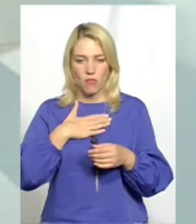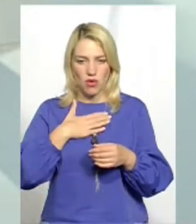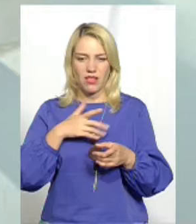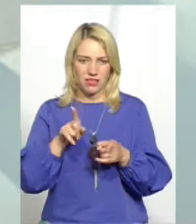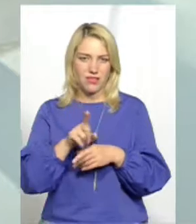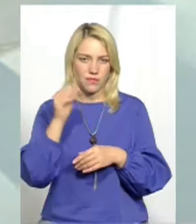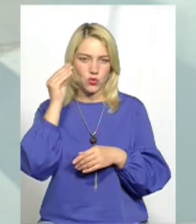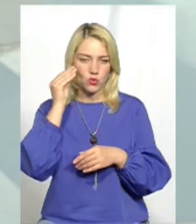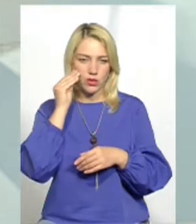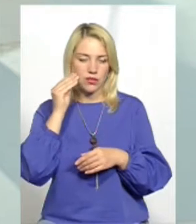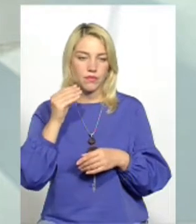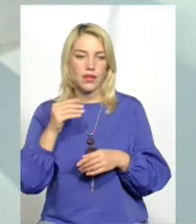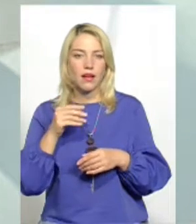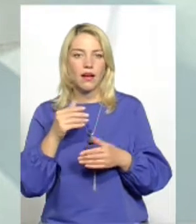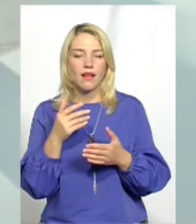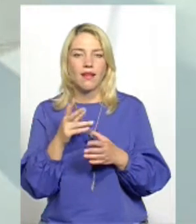моя така думка. Не було,